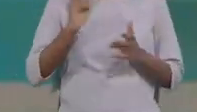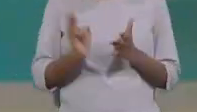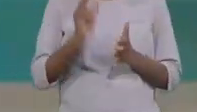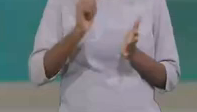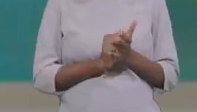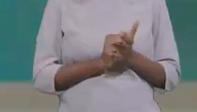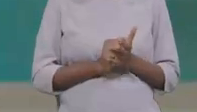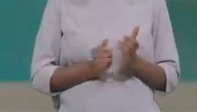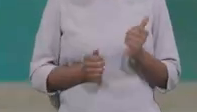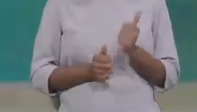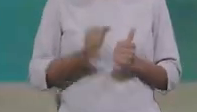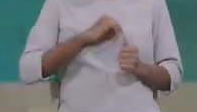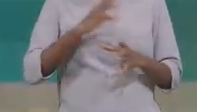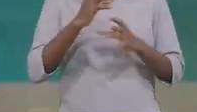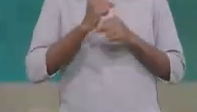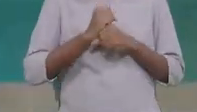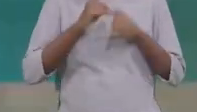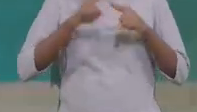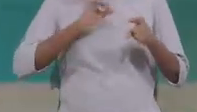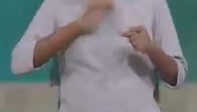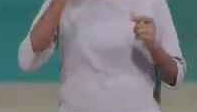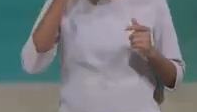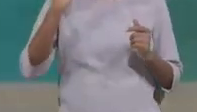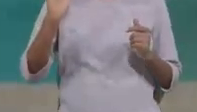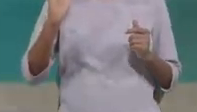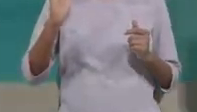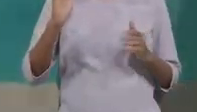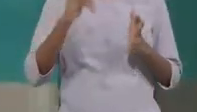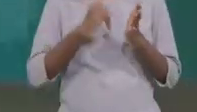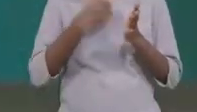comment je vais utiliser ce que je possède?